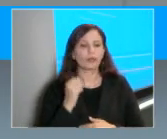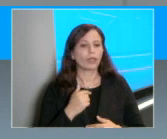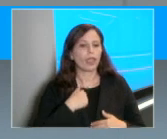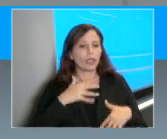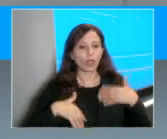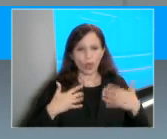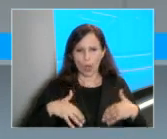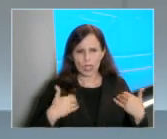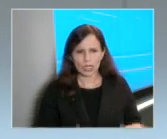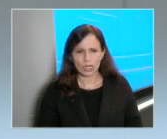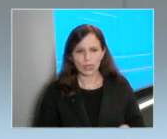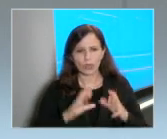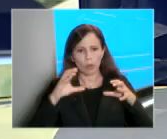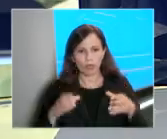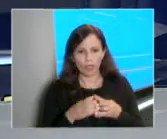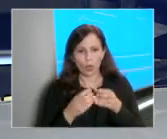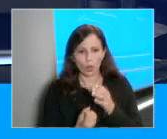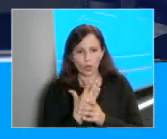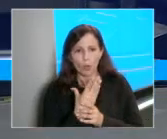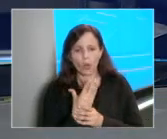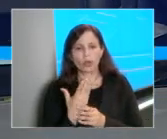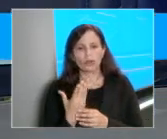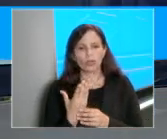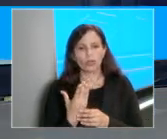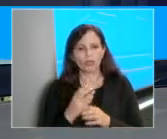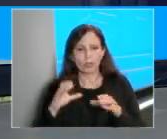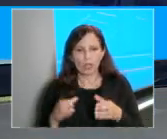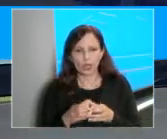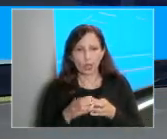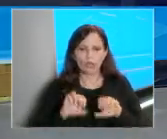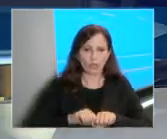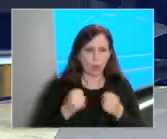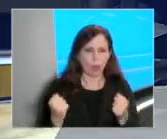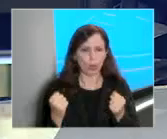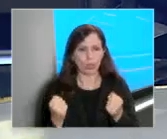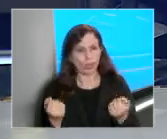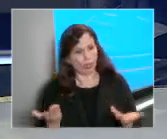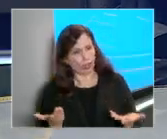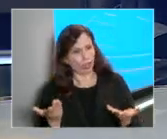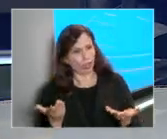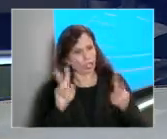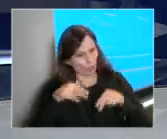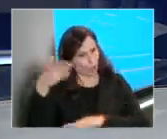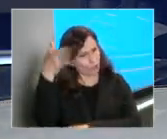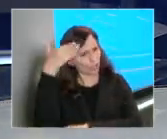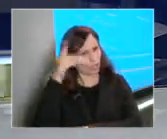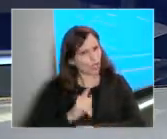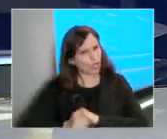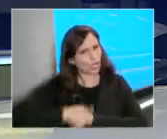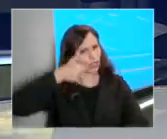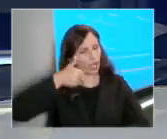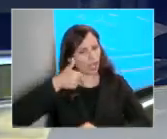הדבר הזה, כל מיני מפלגות שקמות והולכות ומתאחדות ומתפרקות, הלו, חברים, יש פה מדינה שצריך לנהל